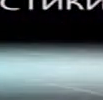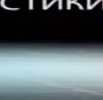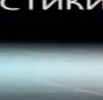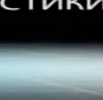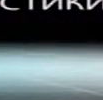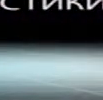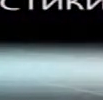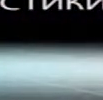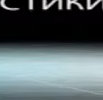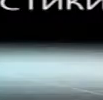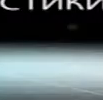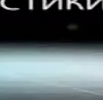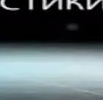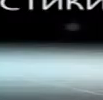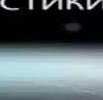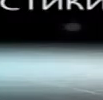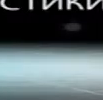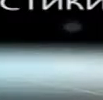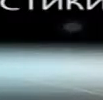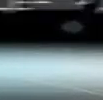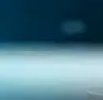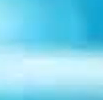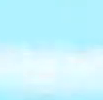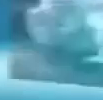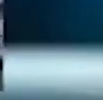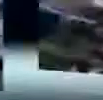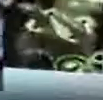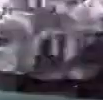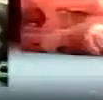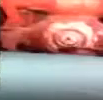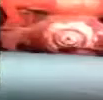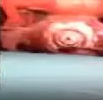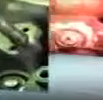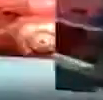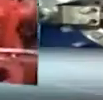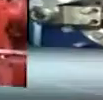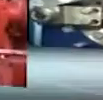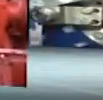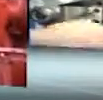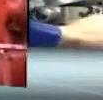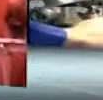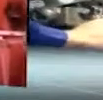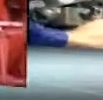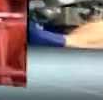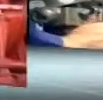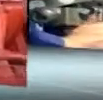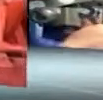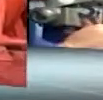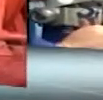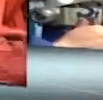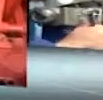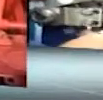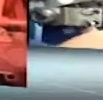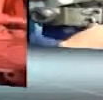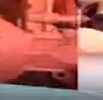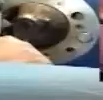бұл заманауи жаңа жабдықтар өндірісі. Жөндеу орталығы дизельді қозғалтқыштардың барлық түрлерін, КПП және Киров зауыты